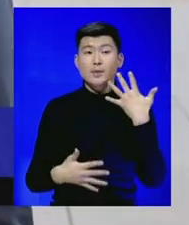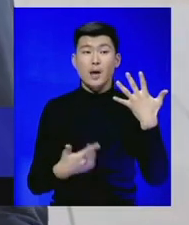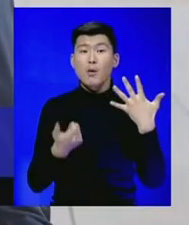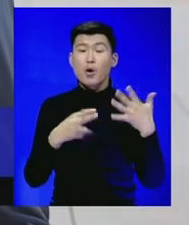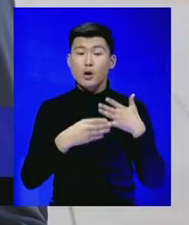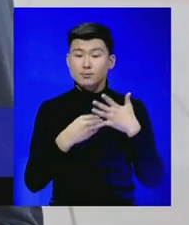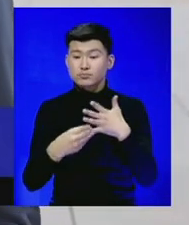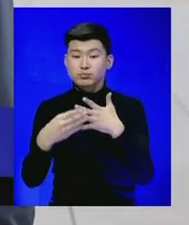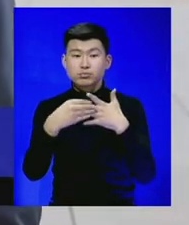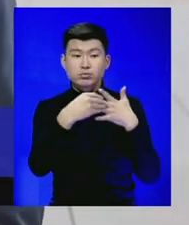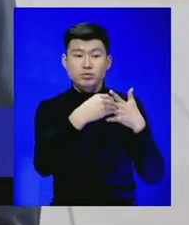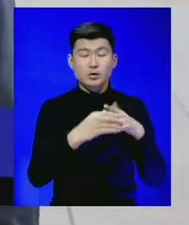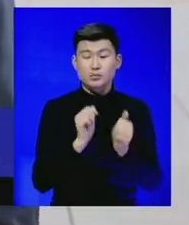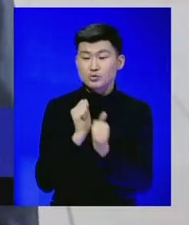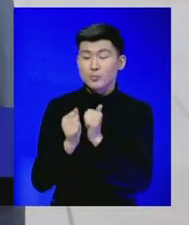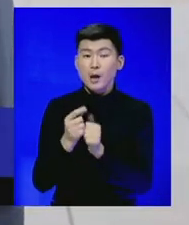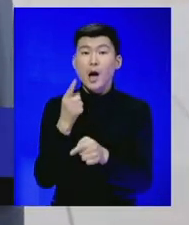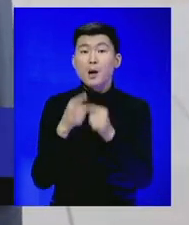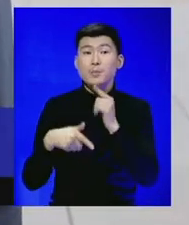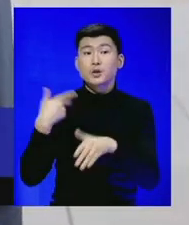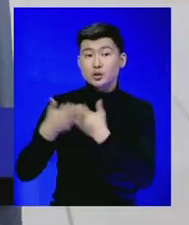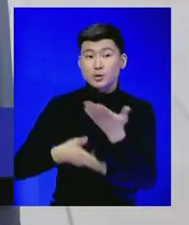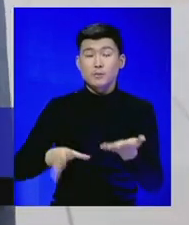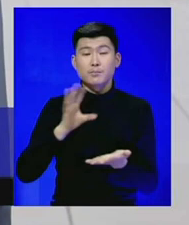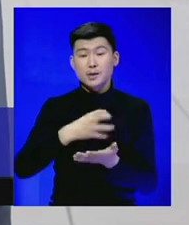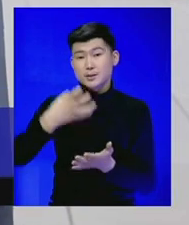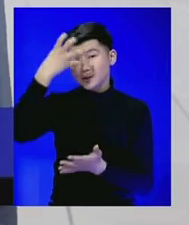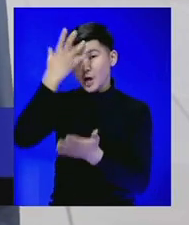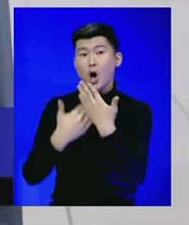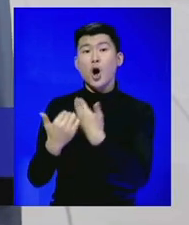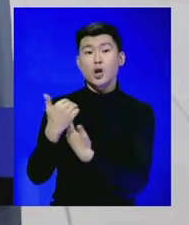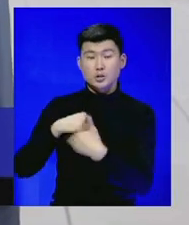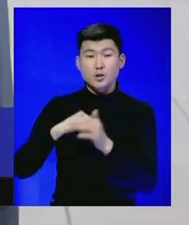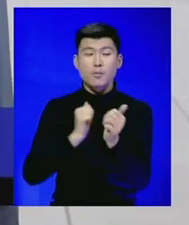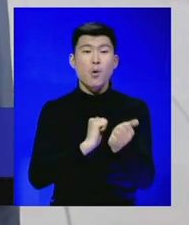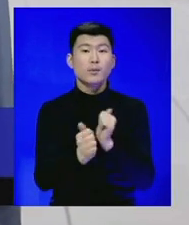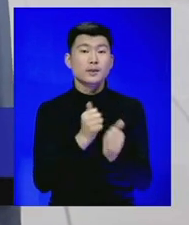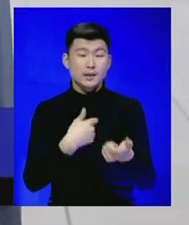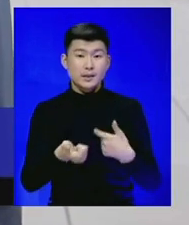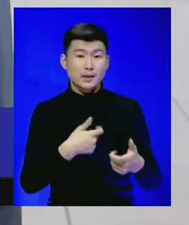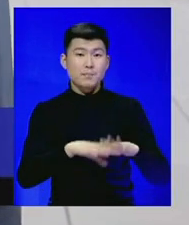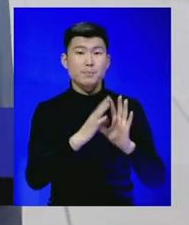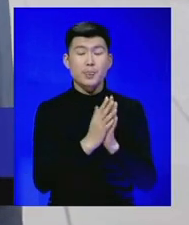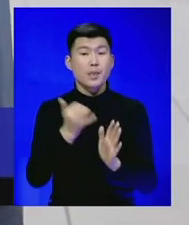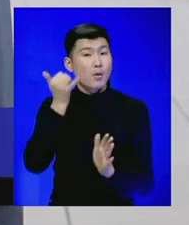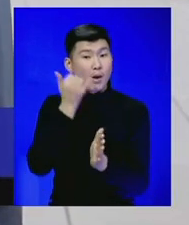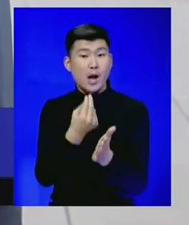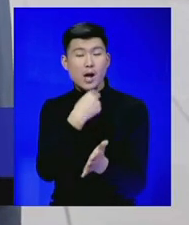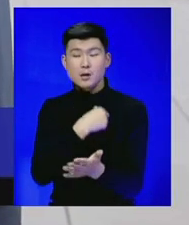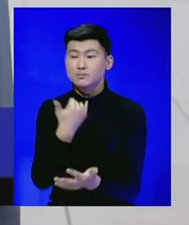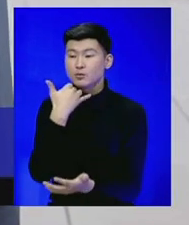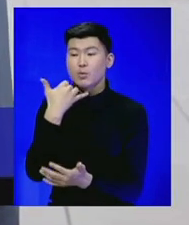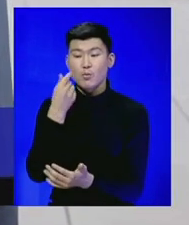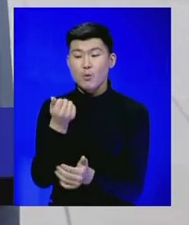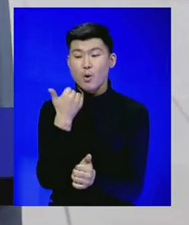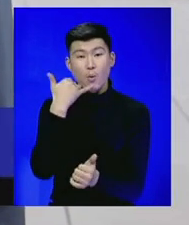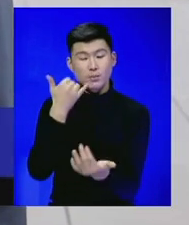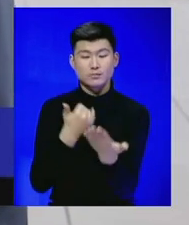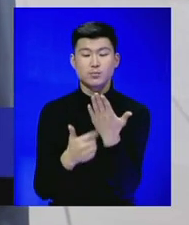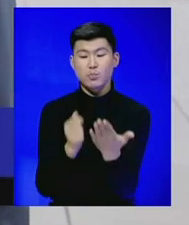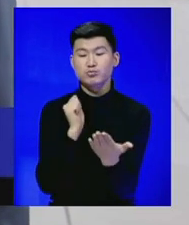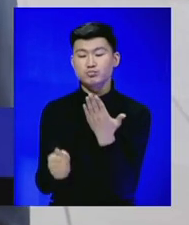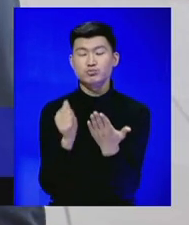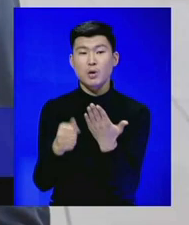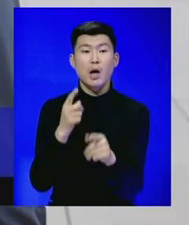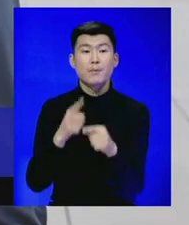хандлага, дижитал төлбөрийг хэлбэршүүлэхэд засгийн газрын оролцоо, худалдаа эрхлэгчид гар утас ашиглан төлбөр тооцоо хийх төлбөрийн